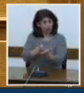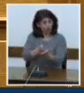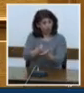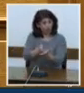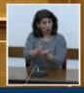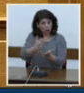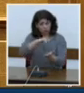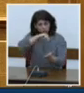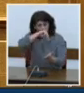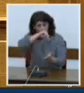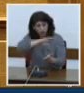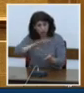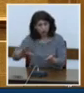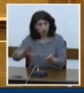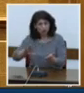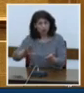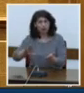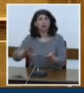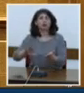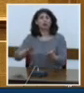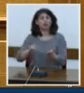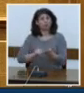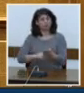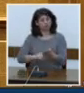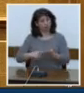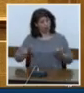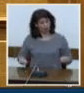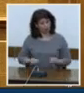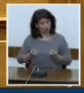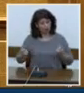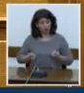στο σύνολό τους να αφυπνιστούν.